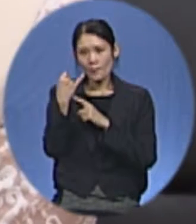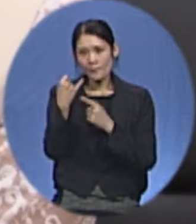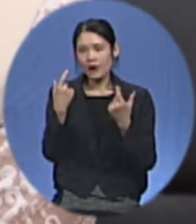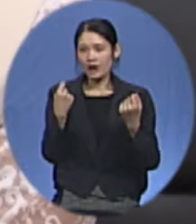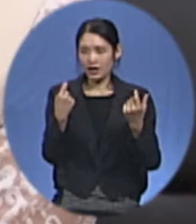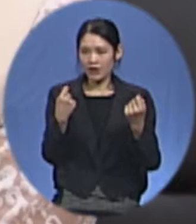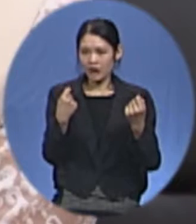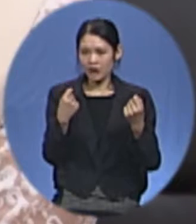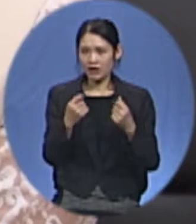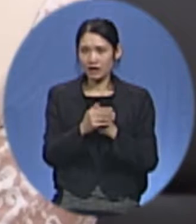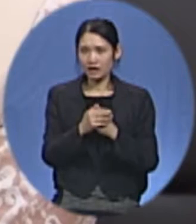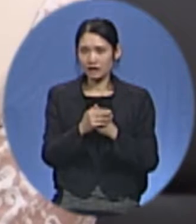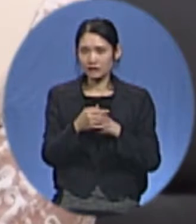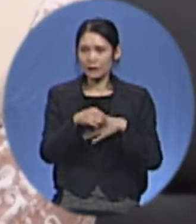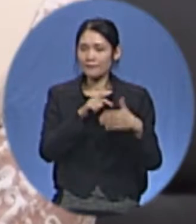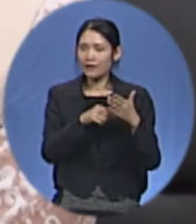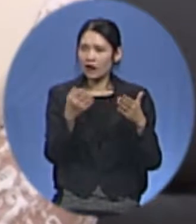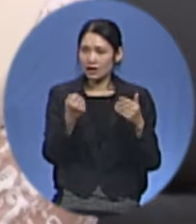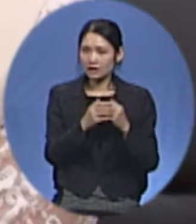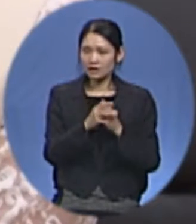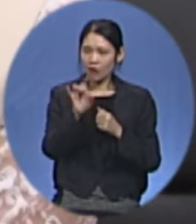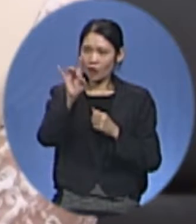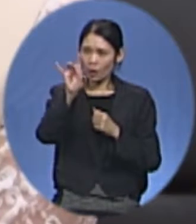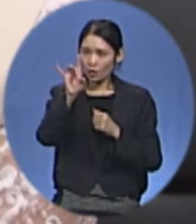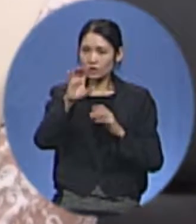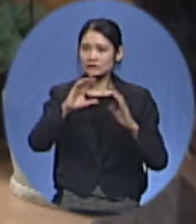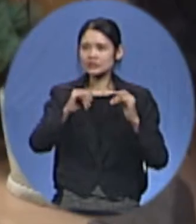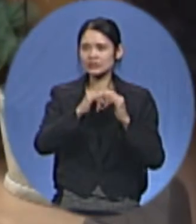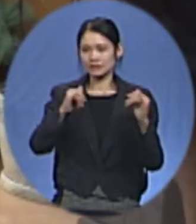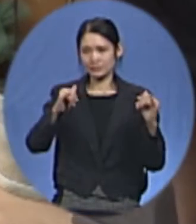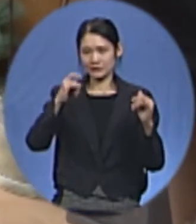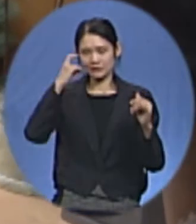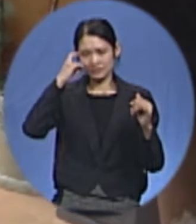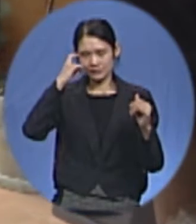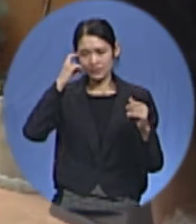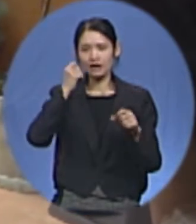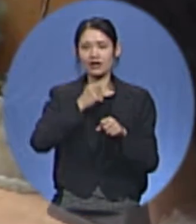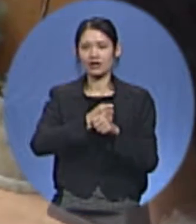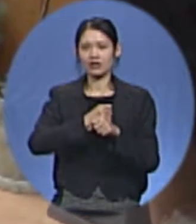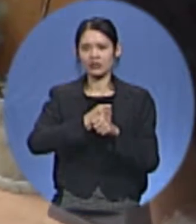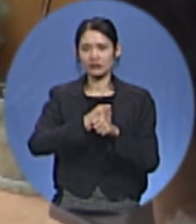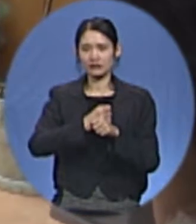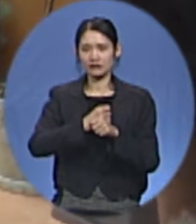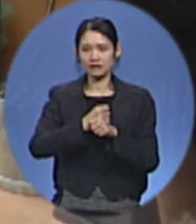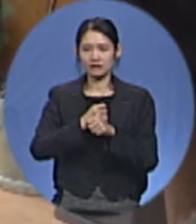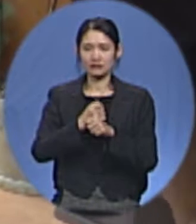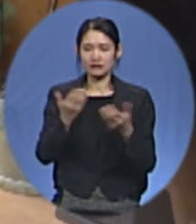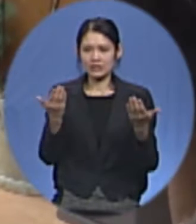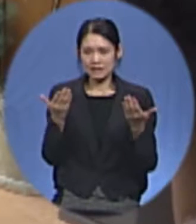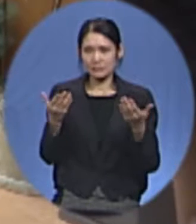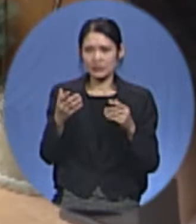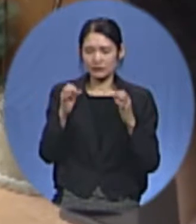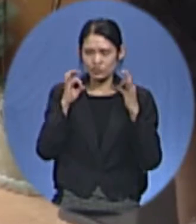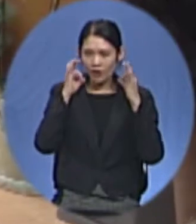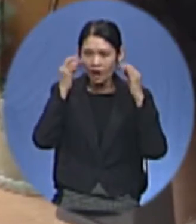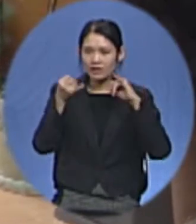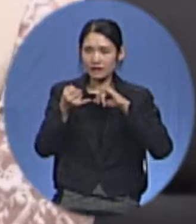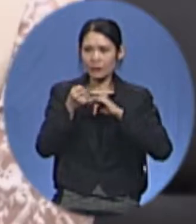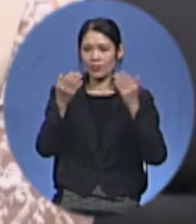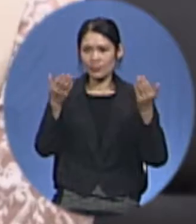같은 마음으로 오직 시민들을 생각하며 시정 업무에 최선을